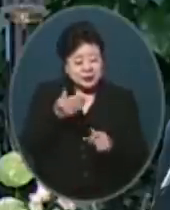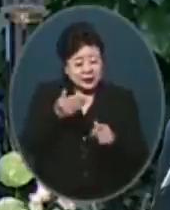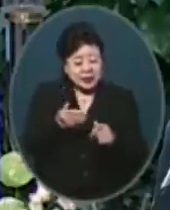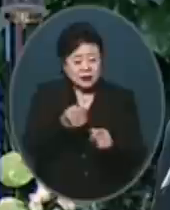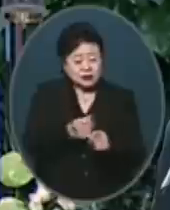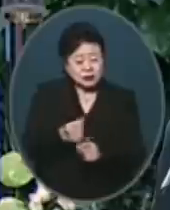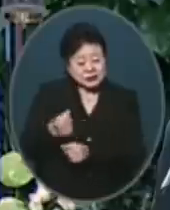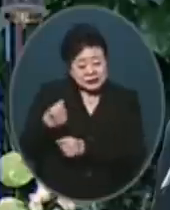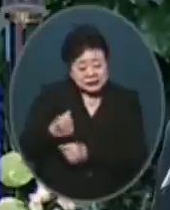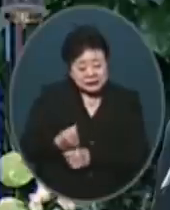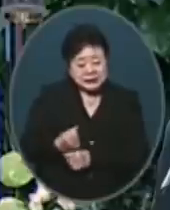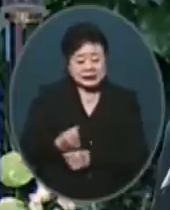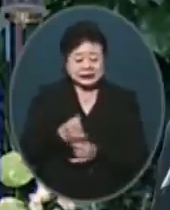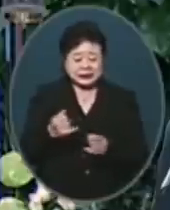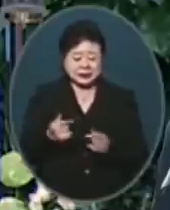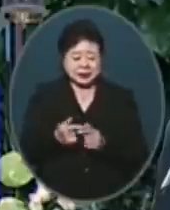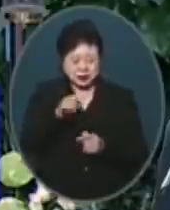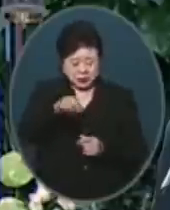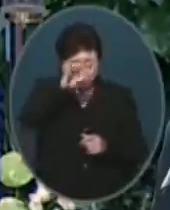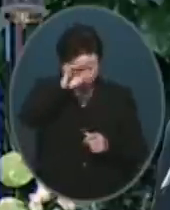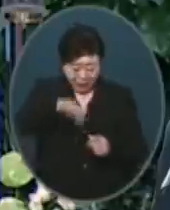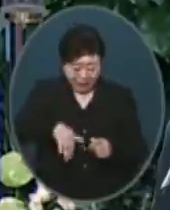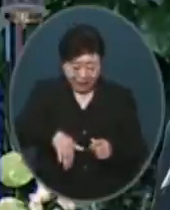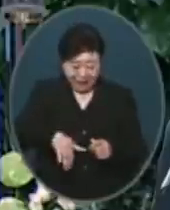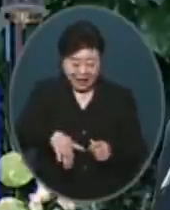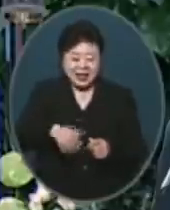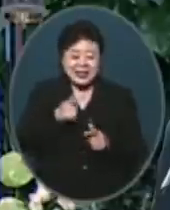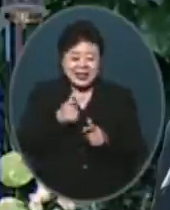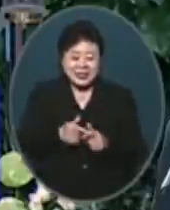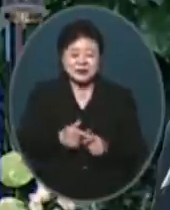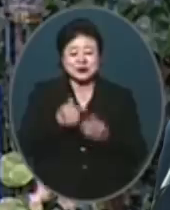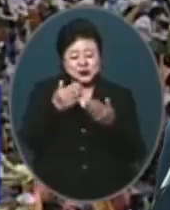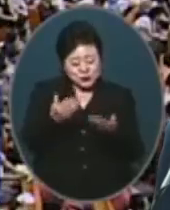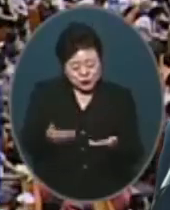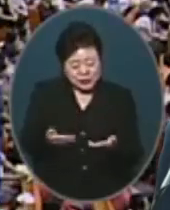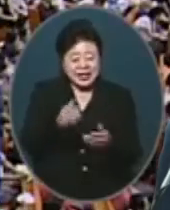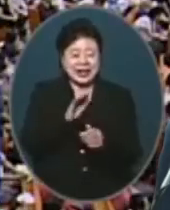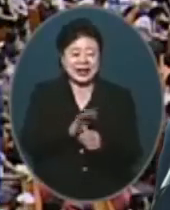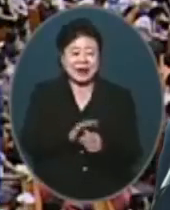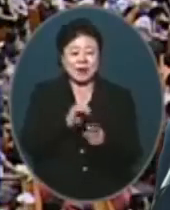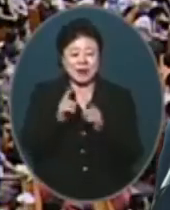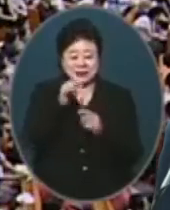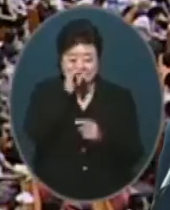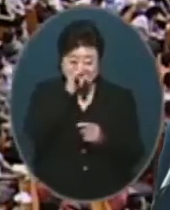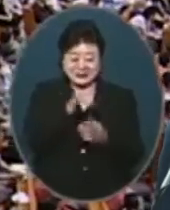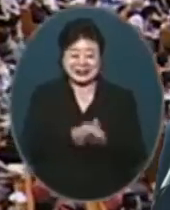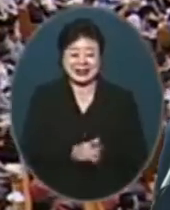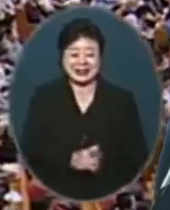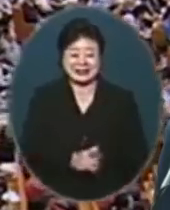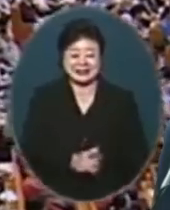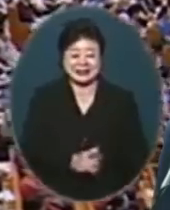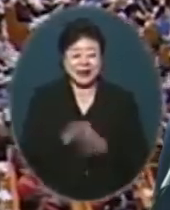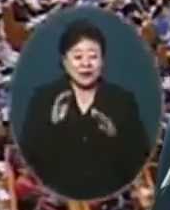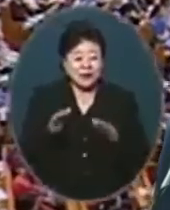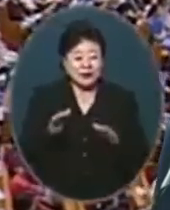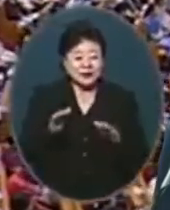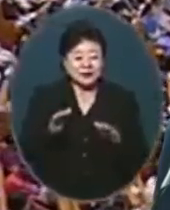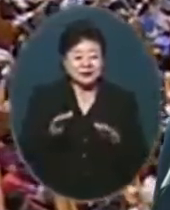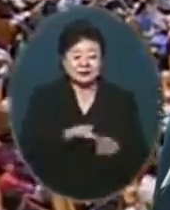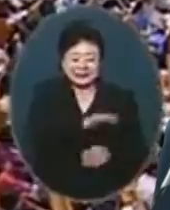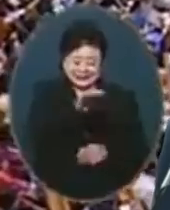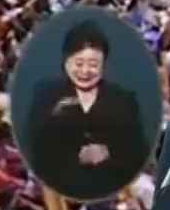예수님께서는 수고하고 무거운 짐진 자들아 다 내게로 오라, 내가 너희를 쉬게 하리라고 말씀하시며 오늘도